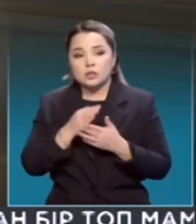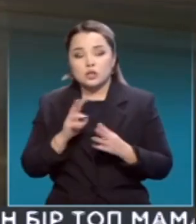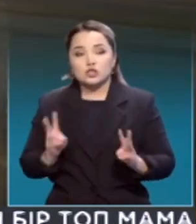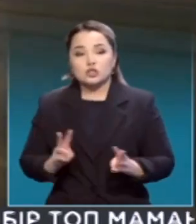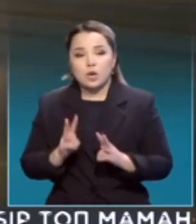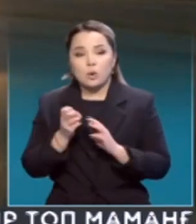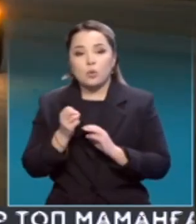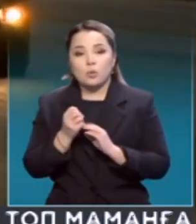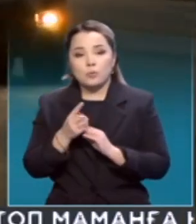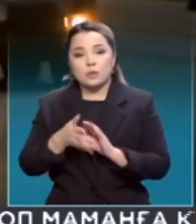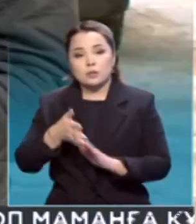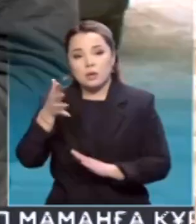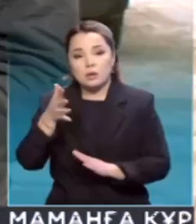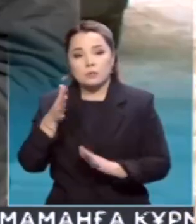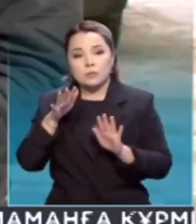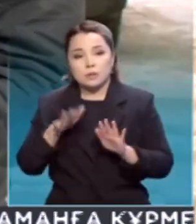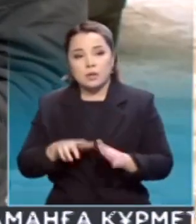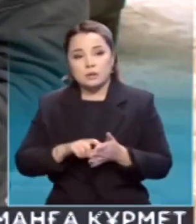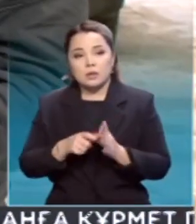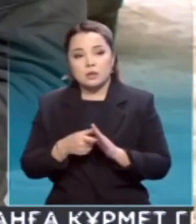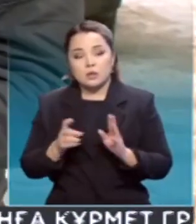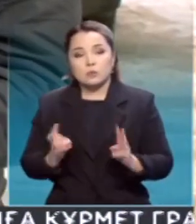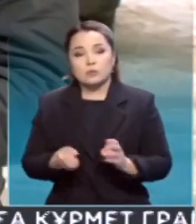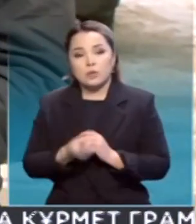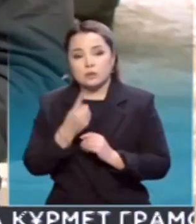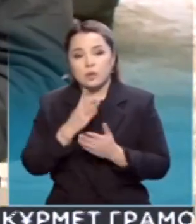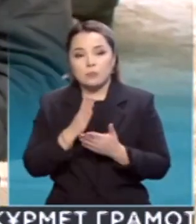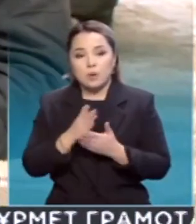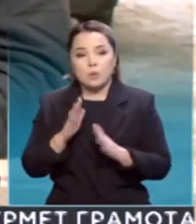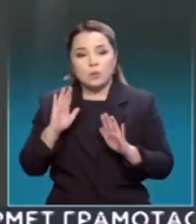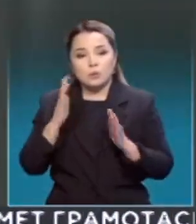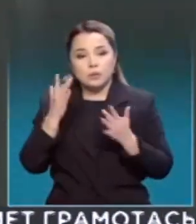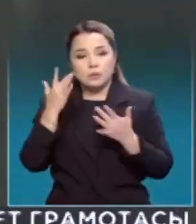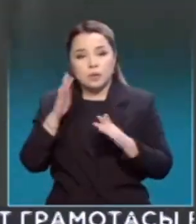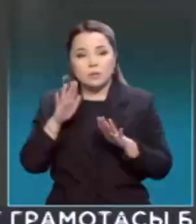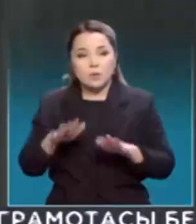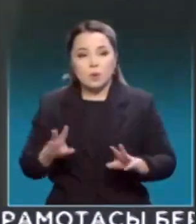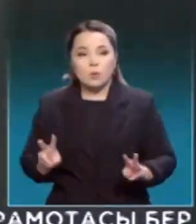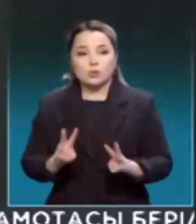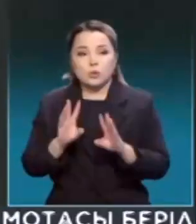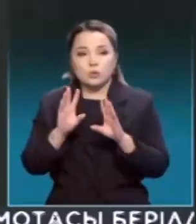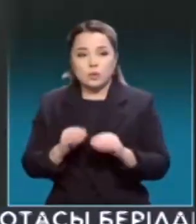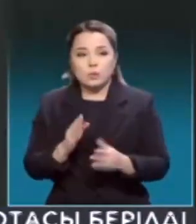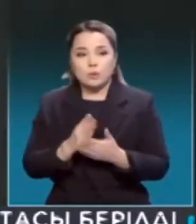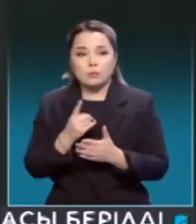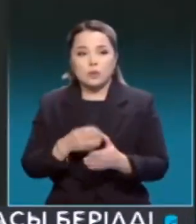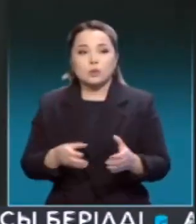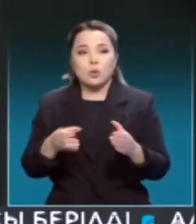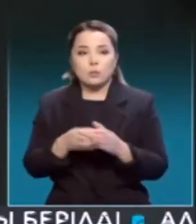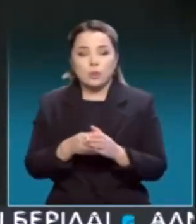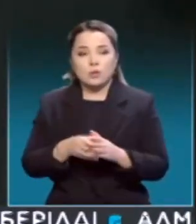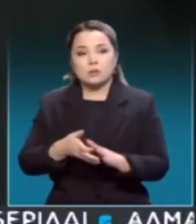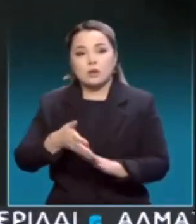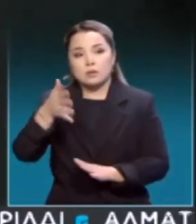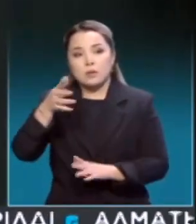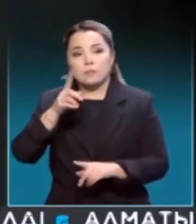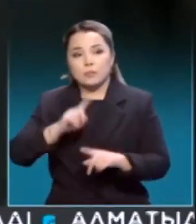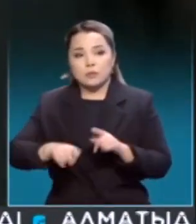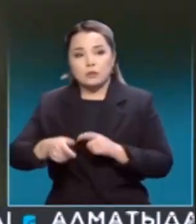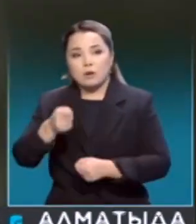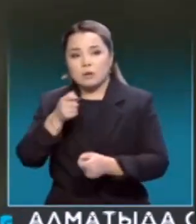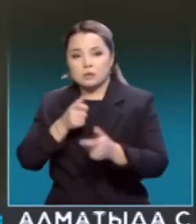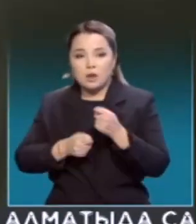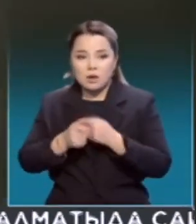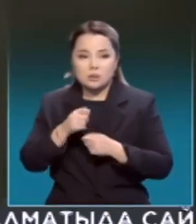жалын 11-ші қабаттағы пәтерден шыққанын айтады. Оқиға орнына жеткен өрт сөндірушілердің бір тобы жоғарғы қабаттан арқанмен түсіп,